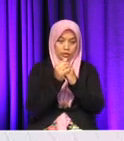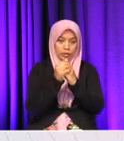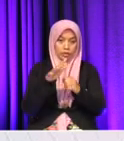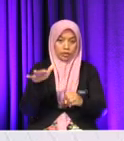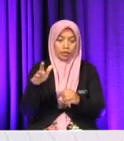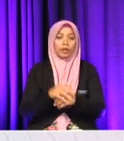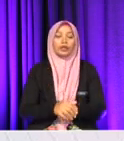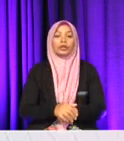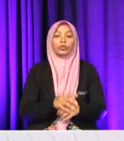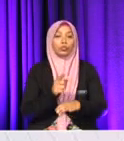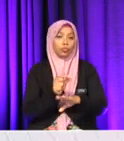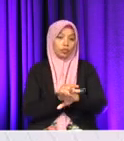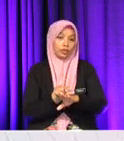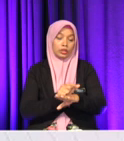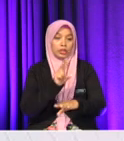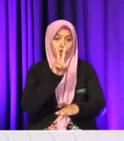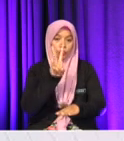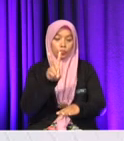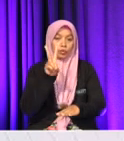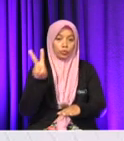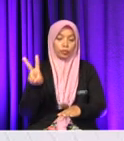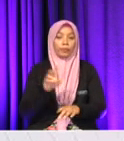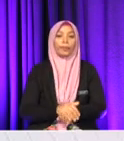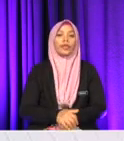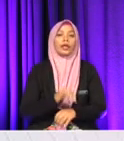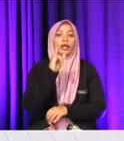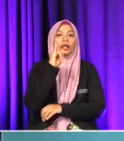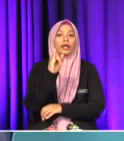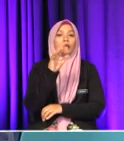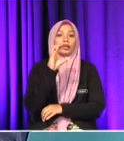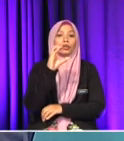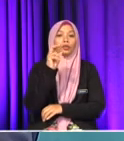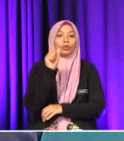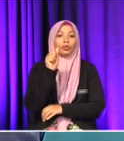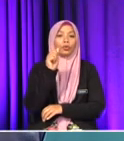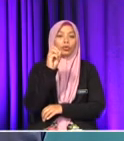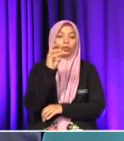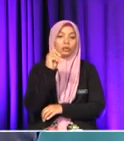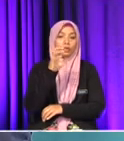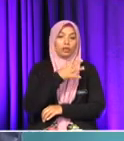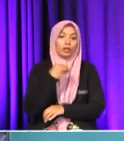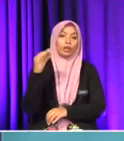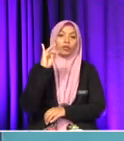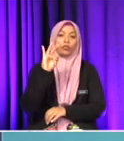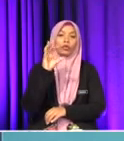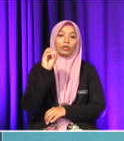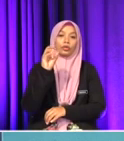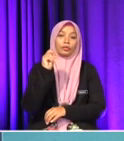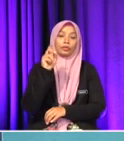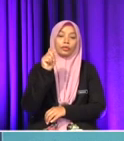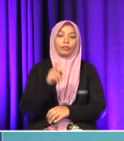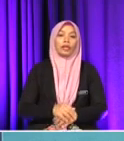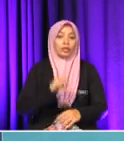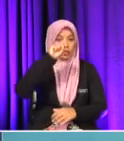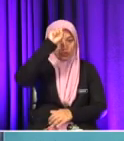menggunakan kedua-duanya yaitu icon dan juga font oke baiklah kita beralih kepada seorang